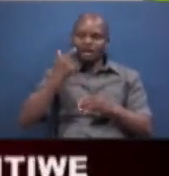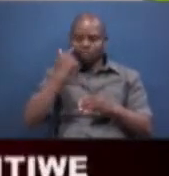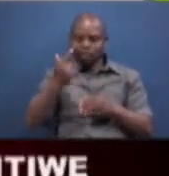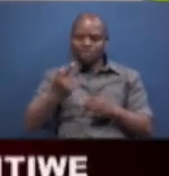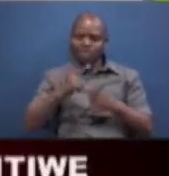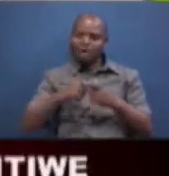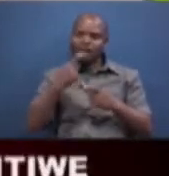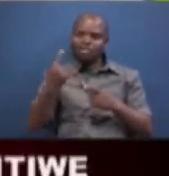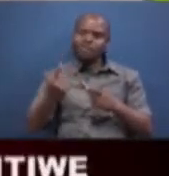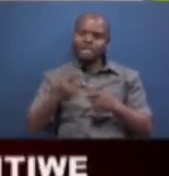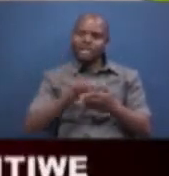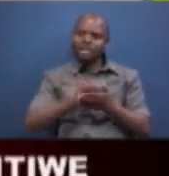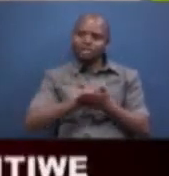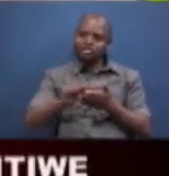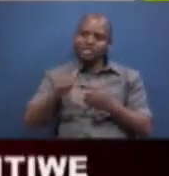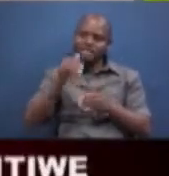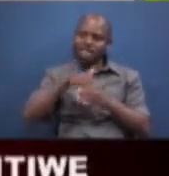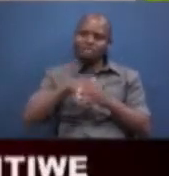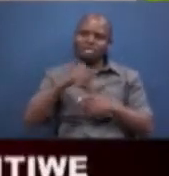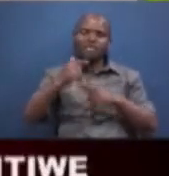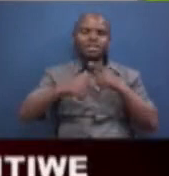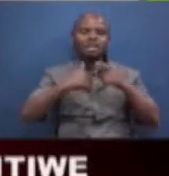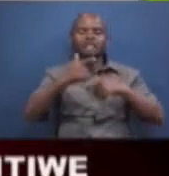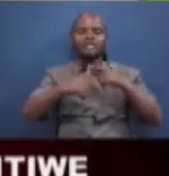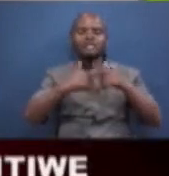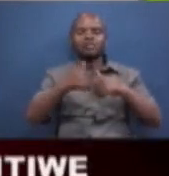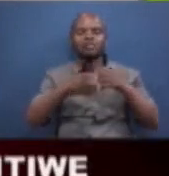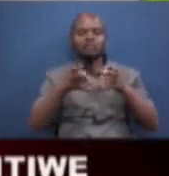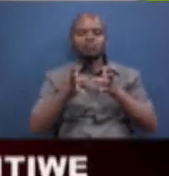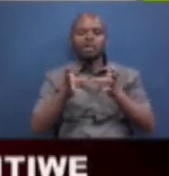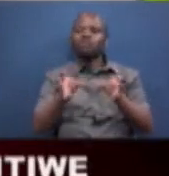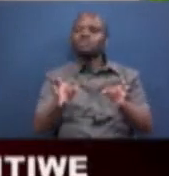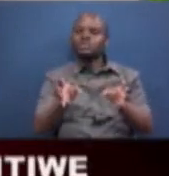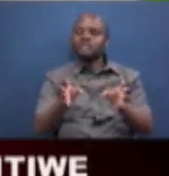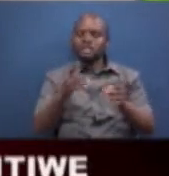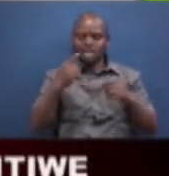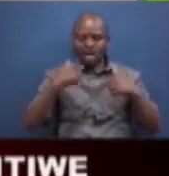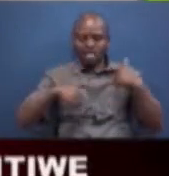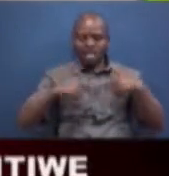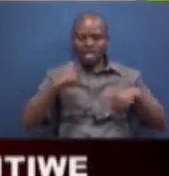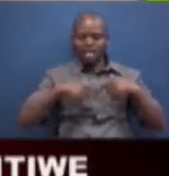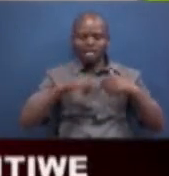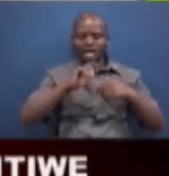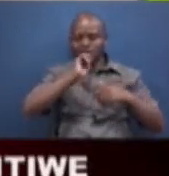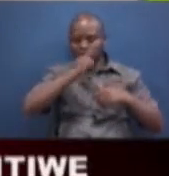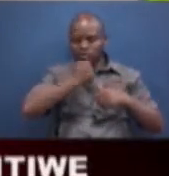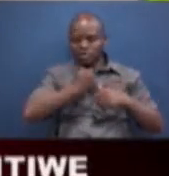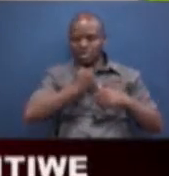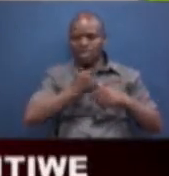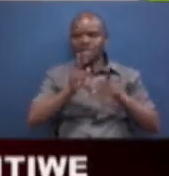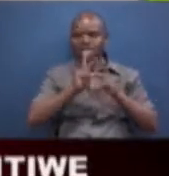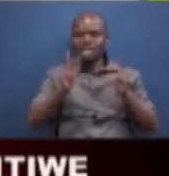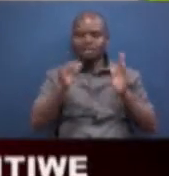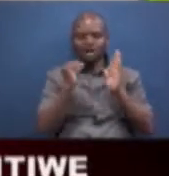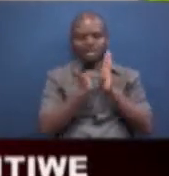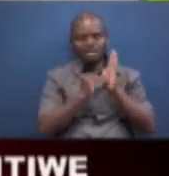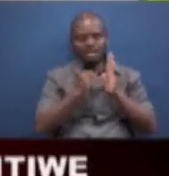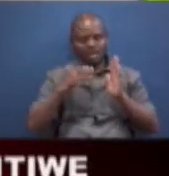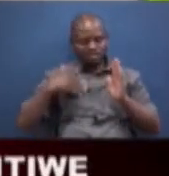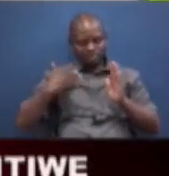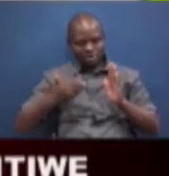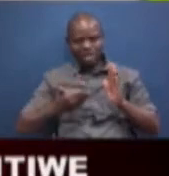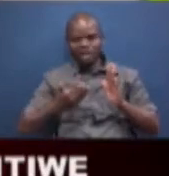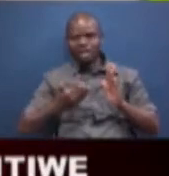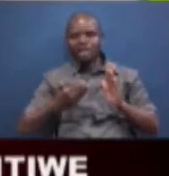kuona mara moja anakifuta chama ambacho kinaendeleza ubaguzi na siasa za chuki baina yetu kama sheria